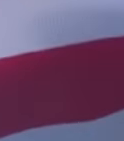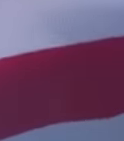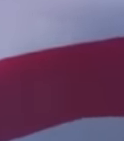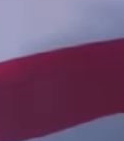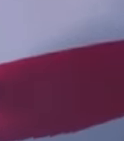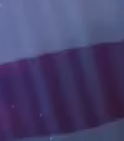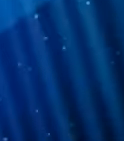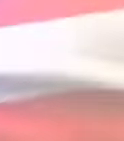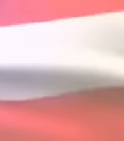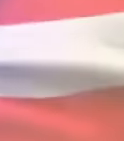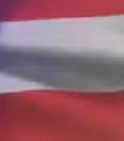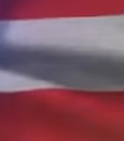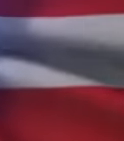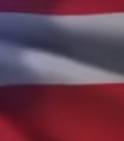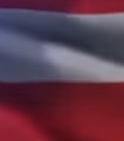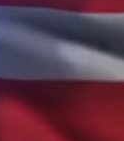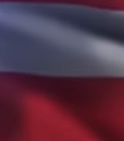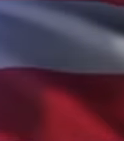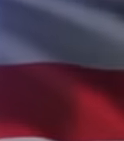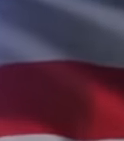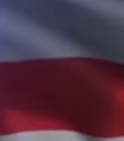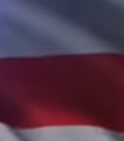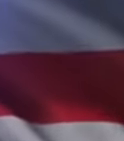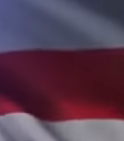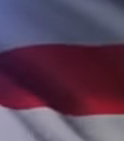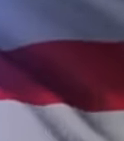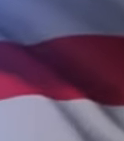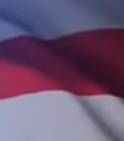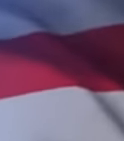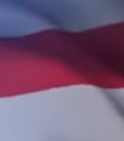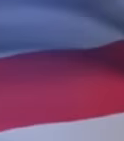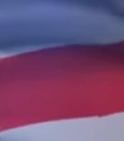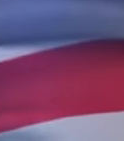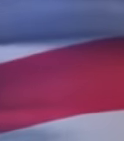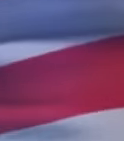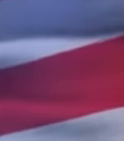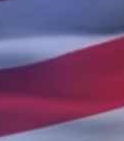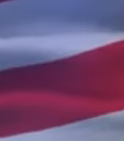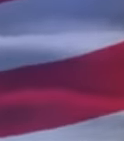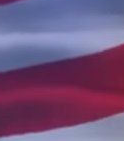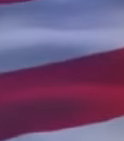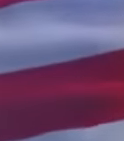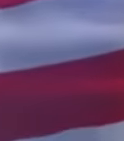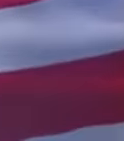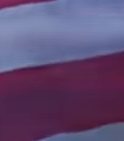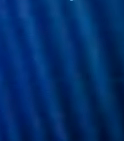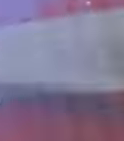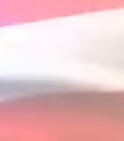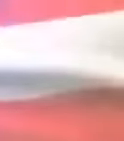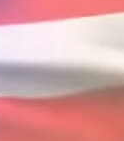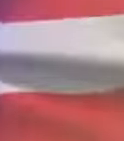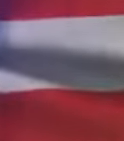bulan kebangsaan. Jalur gemilang lambang negara merdeka. Bersama kita